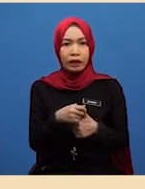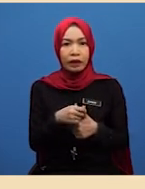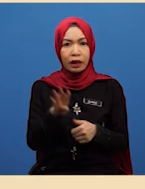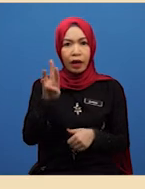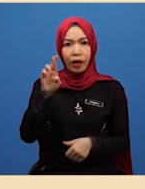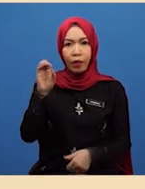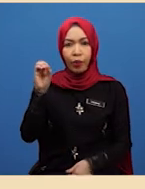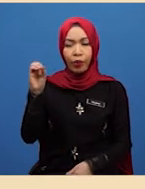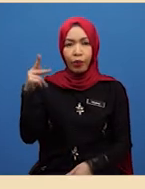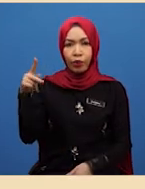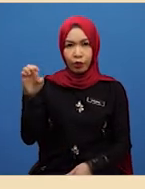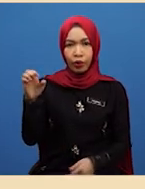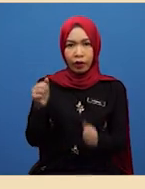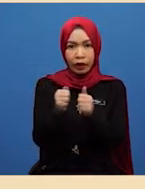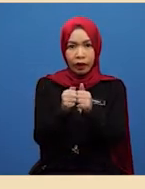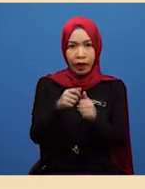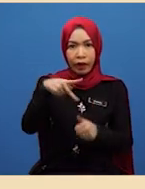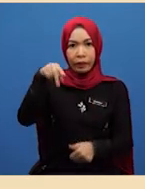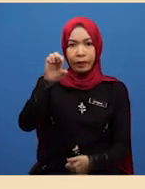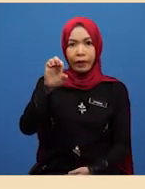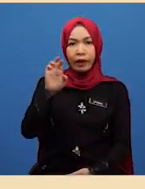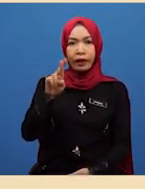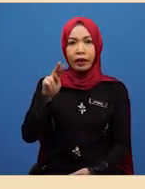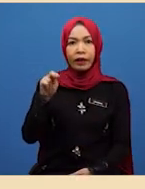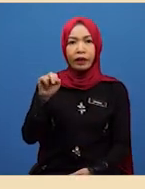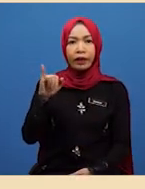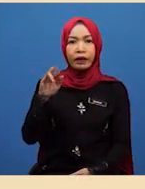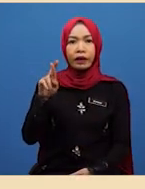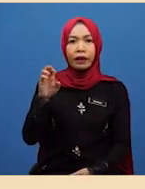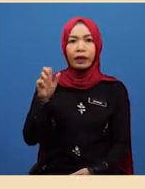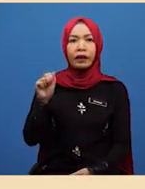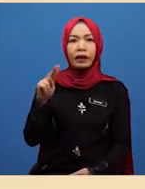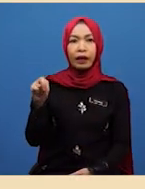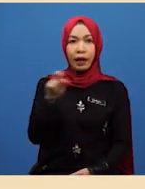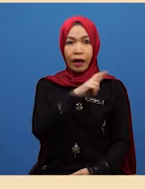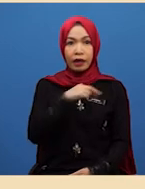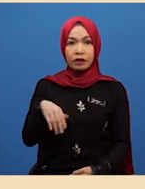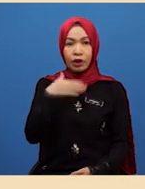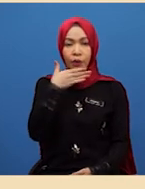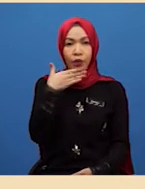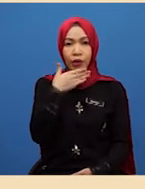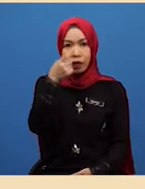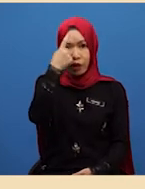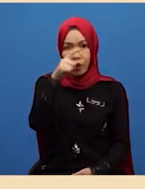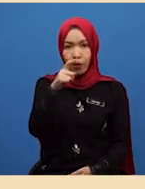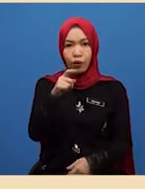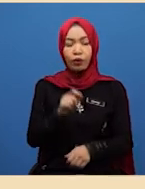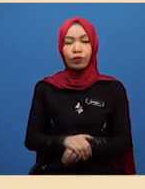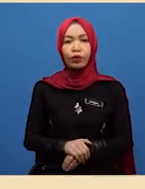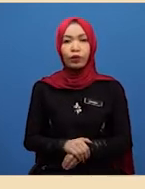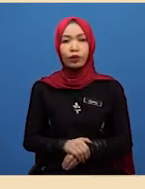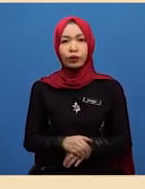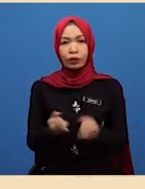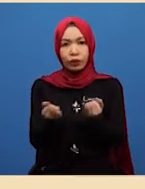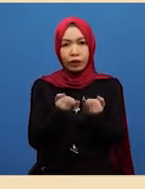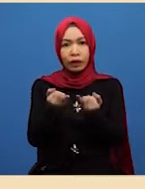dengan Pangeran Raja Muda Hashim. James Brooke akan memerintah Sarawak dan menguasai